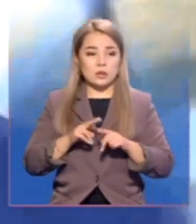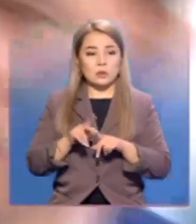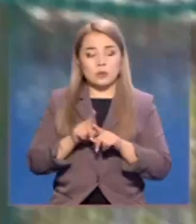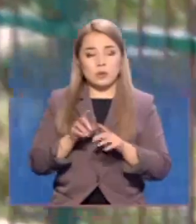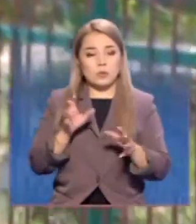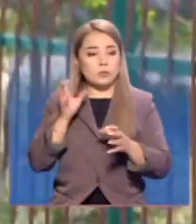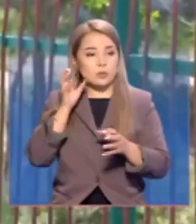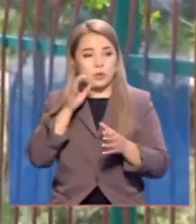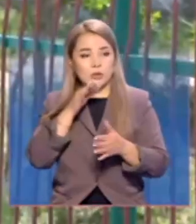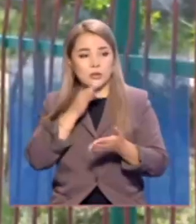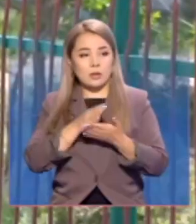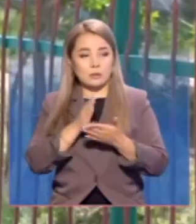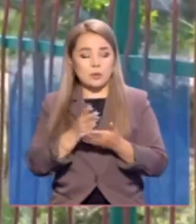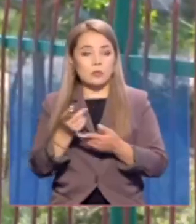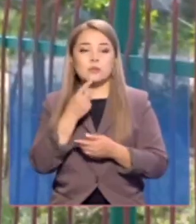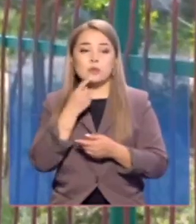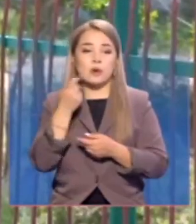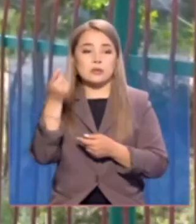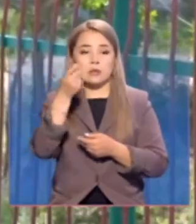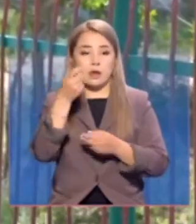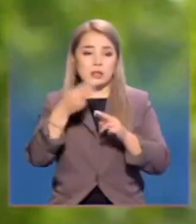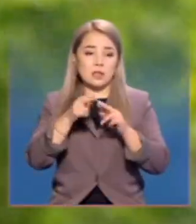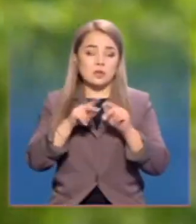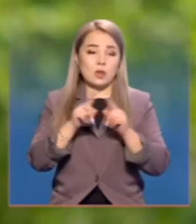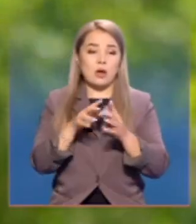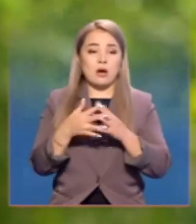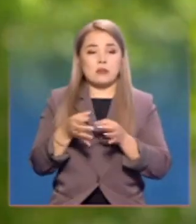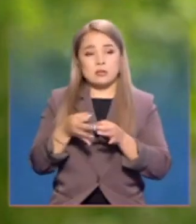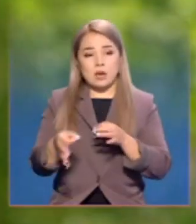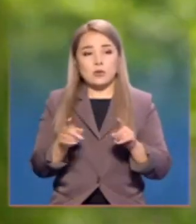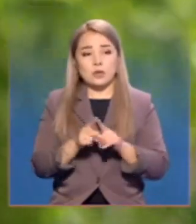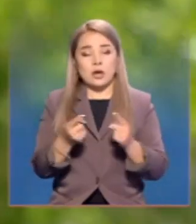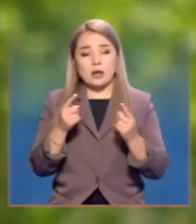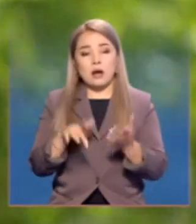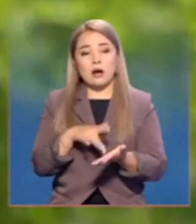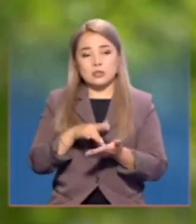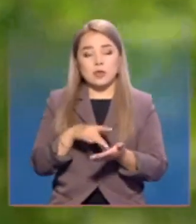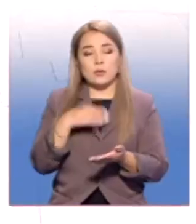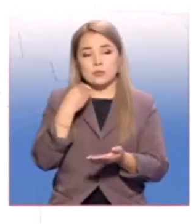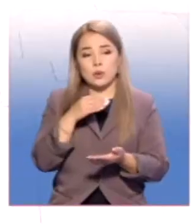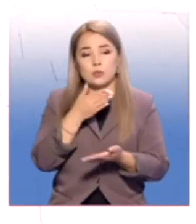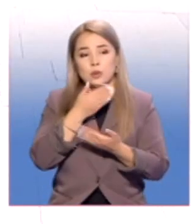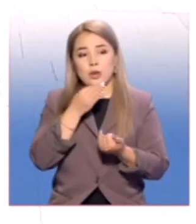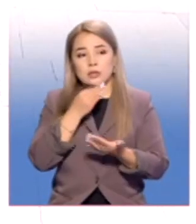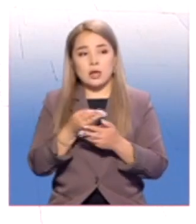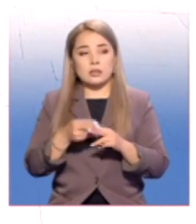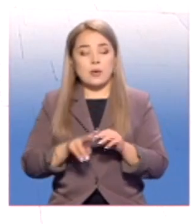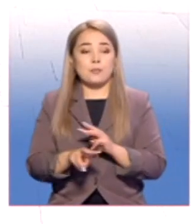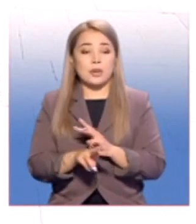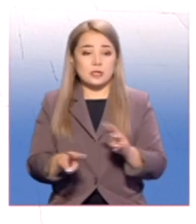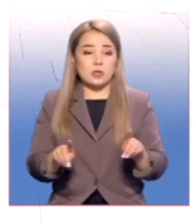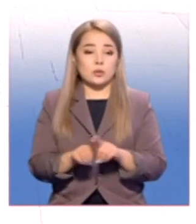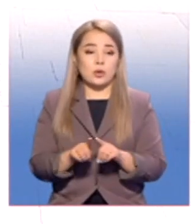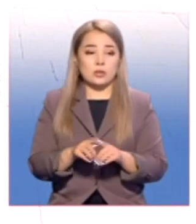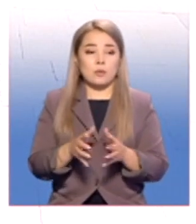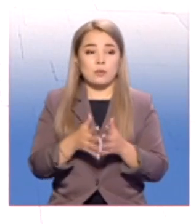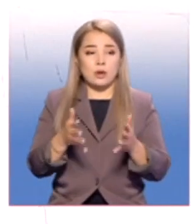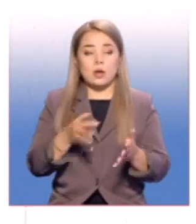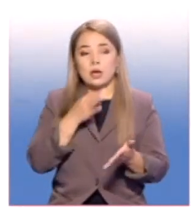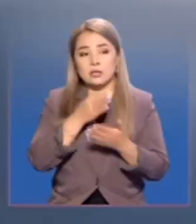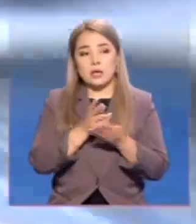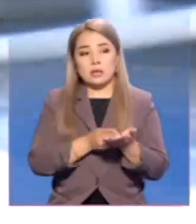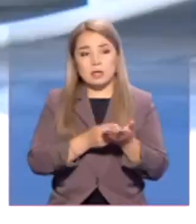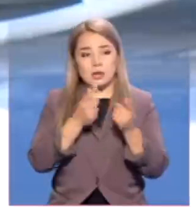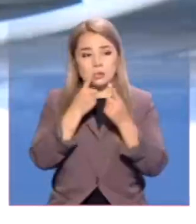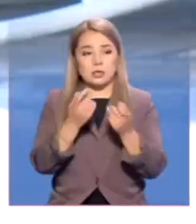қалады. Иә, сапаға қатысты ауыл аймақ тұрмақ ірі қалаларда да сын көп. Оған министрліктің мына ақпараты дәлел.